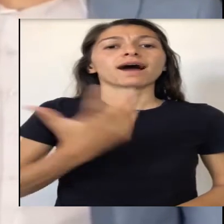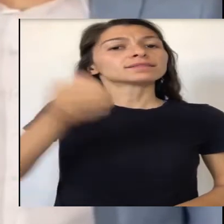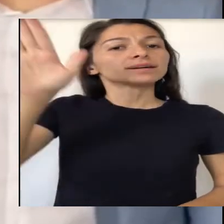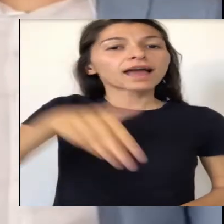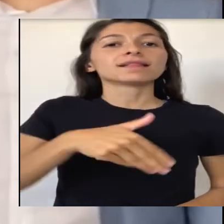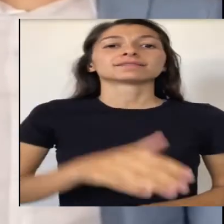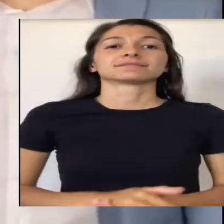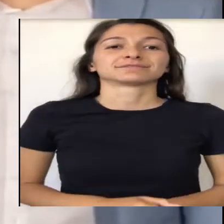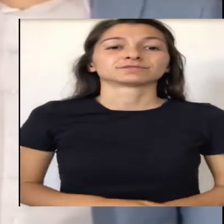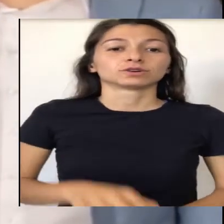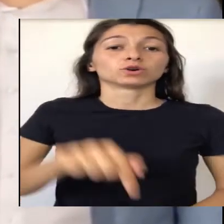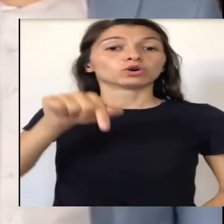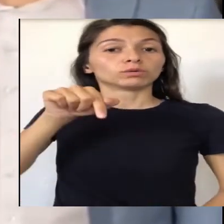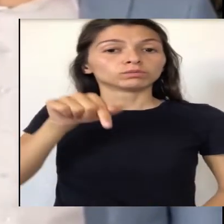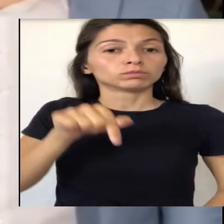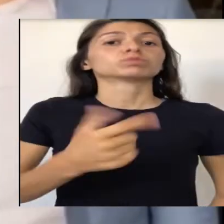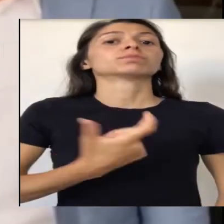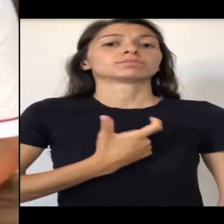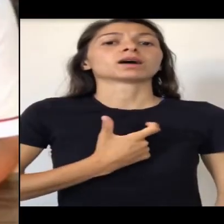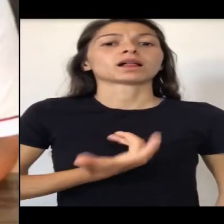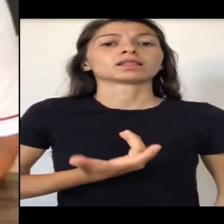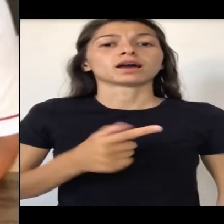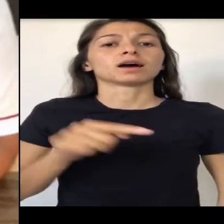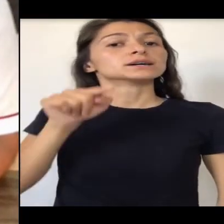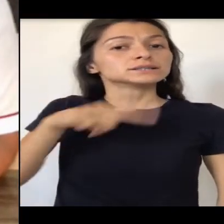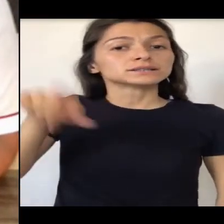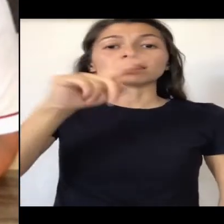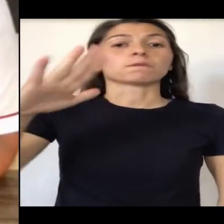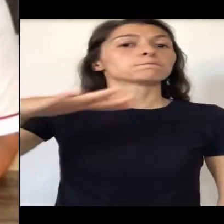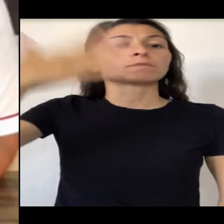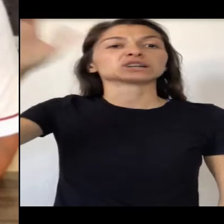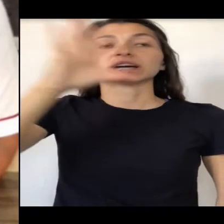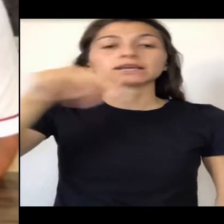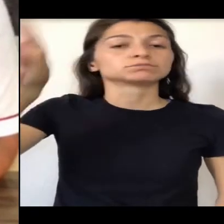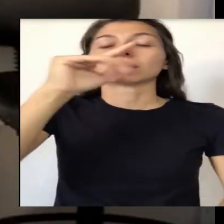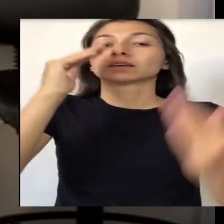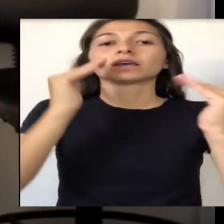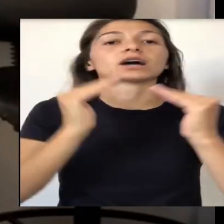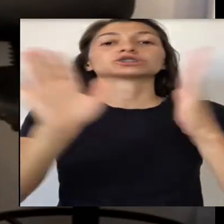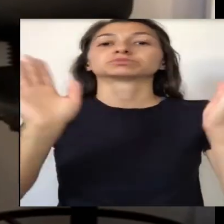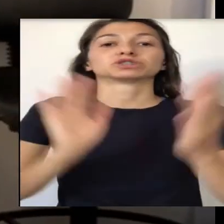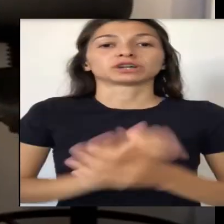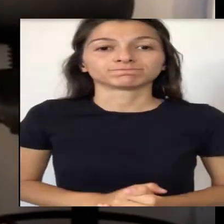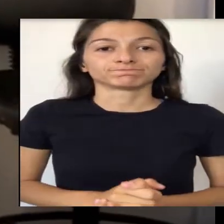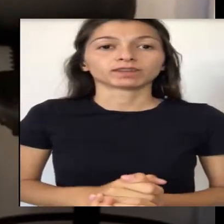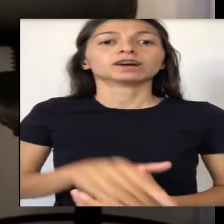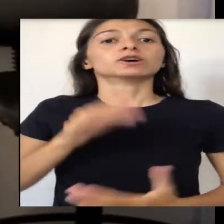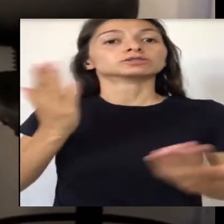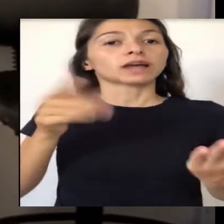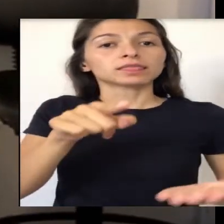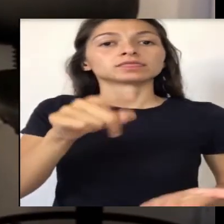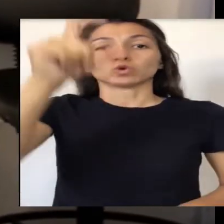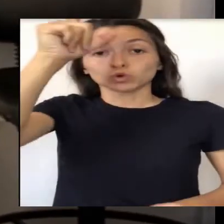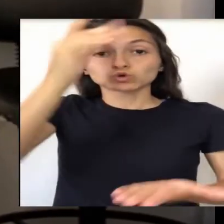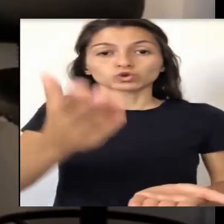Kısacası biz gençlere ışık olmak için hemşerim ender madalyayı al da gel oyun. Bu madalya senden